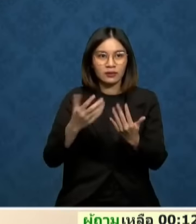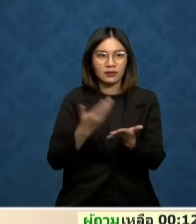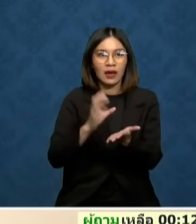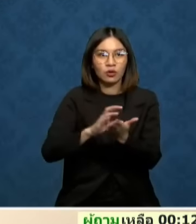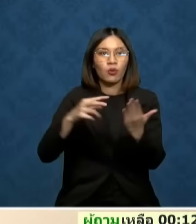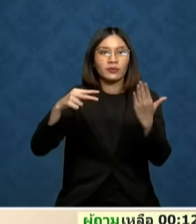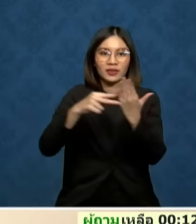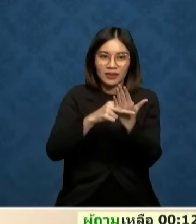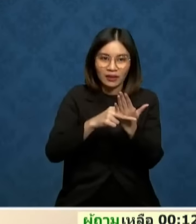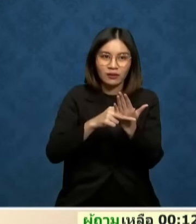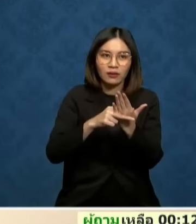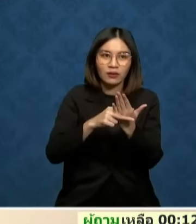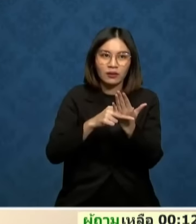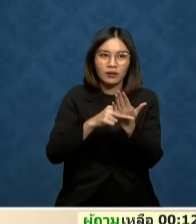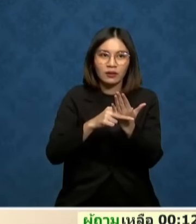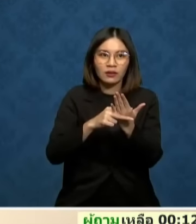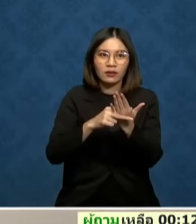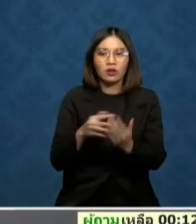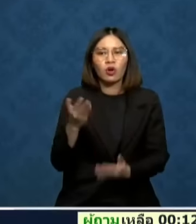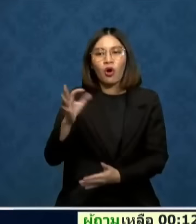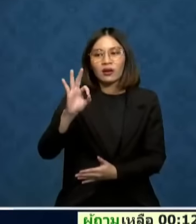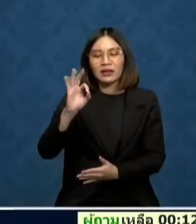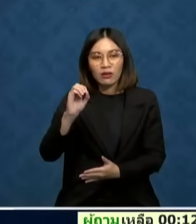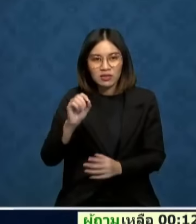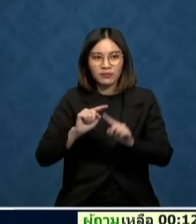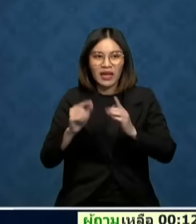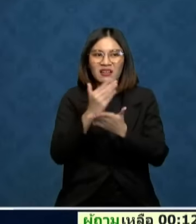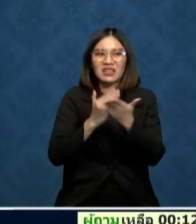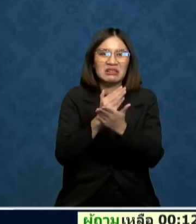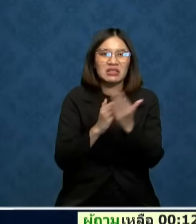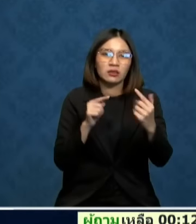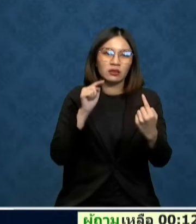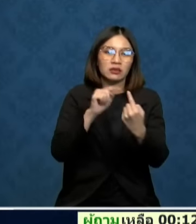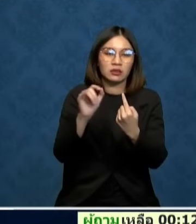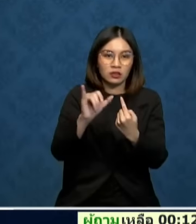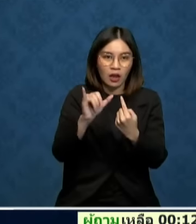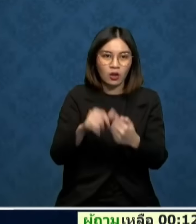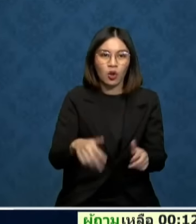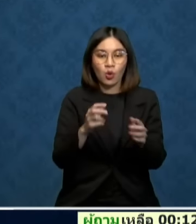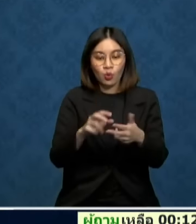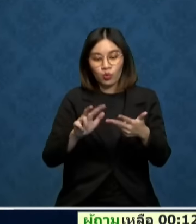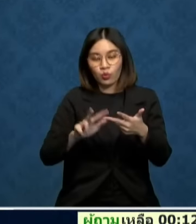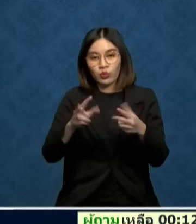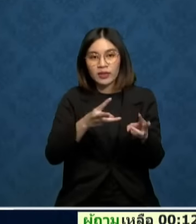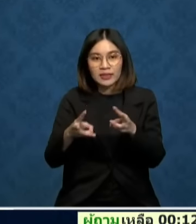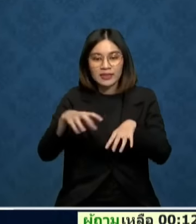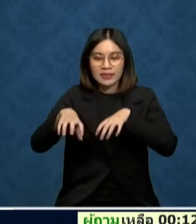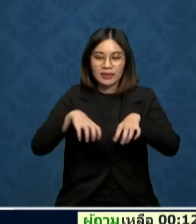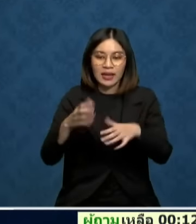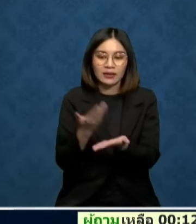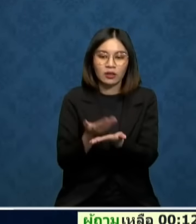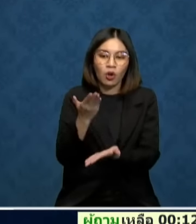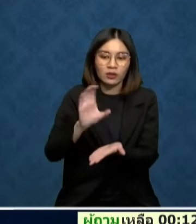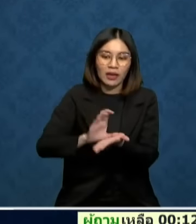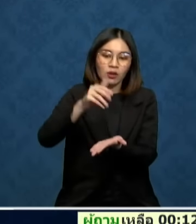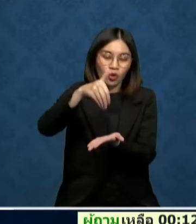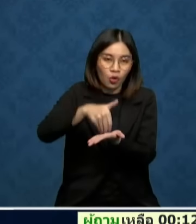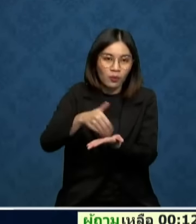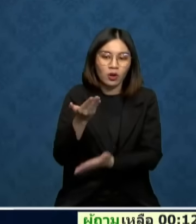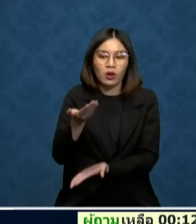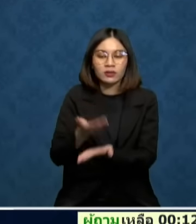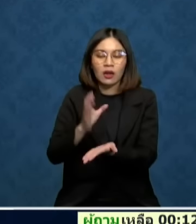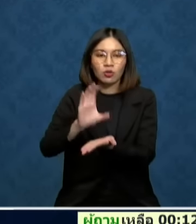มาณมาแล้วได้ไม่ถึงครึ่งนึงของที่ขอไปนะคะอย่างที่3คือเรื่องของแนวทางการ จัดการการของงบกลางค่ะทีนี้การของ